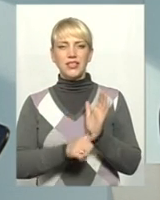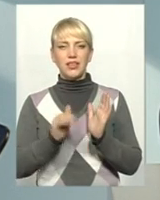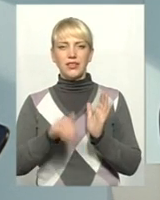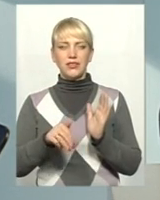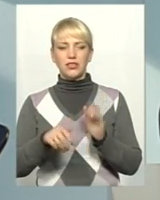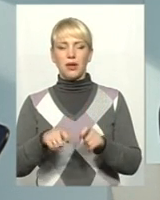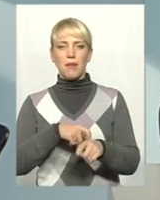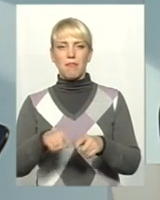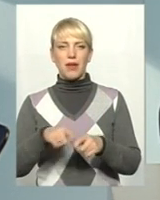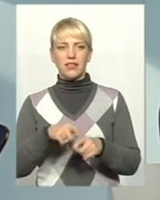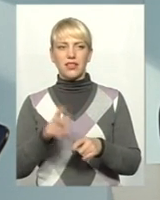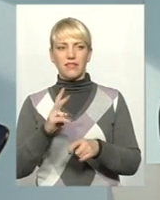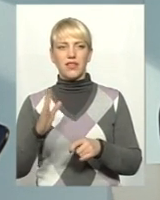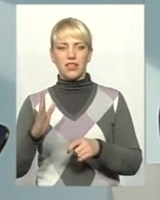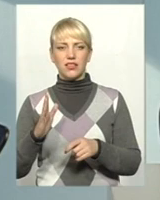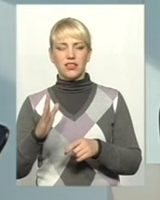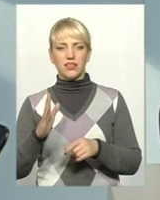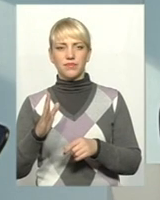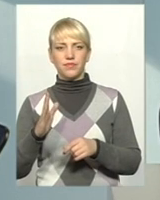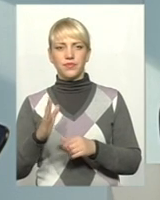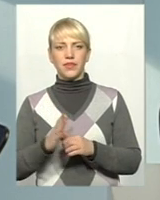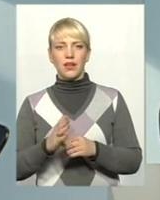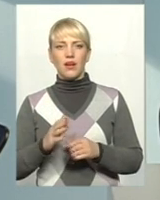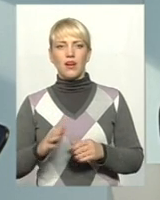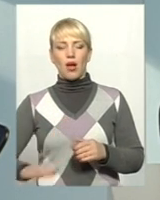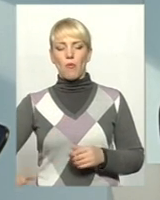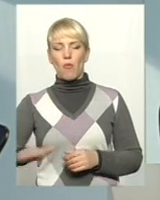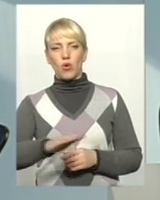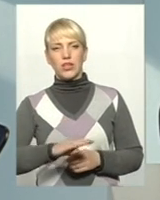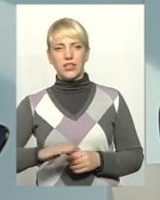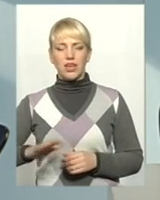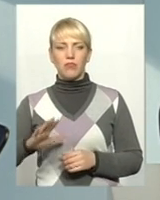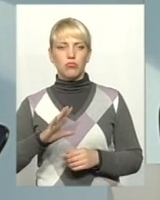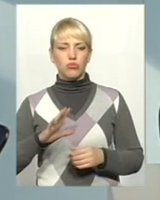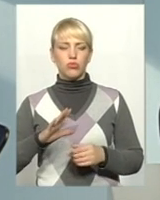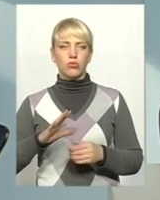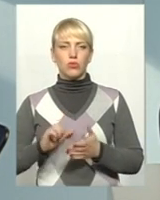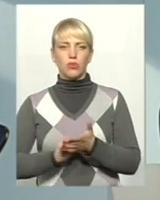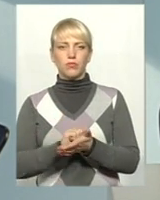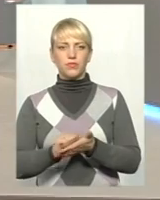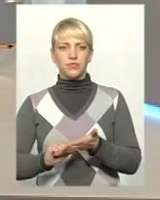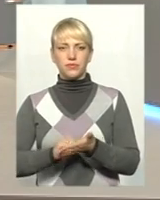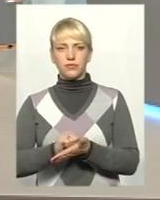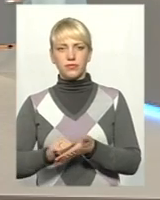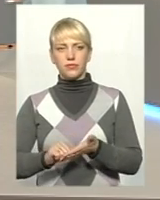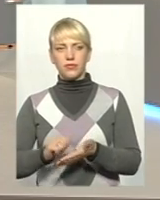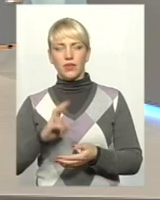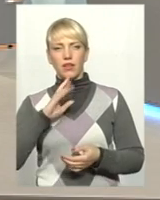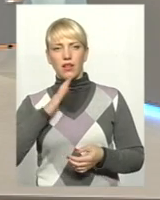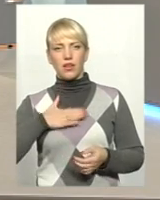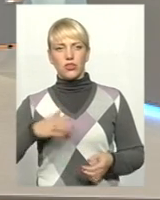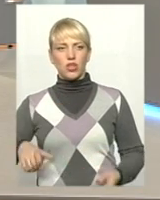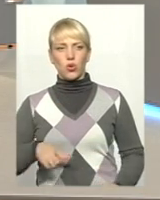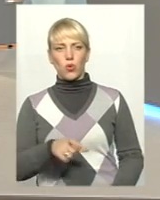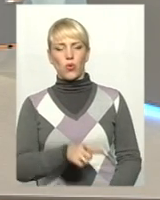тисяч метрів квадратних покриття було ліквідовано деформацій на наших